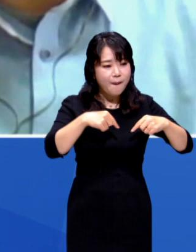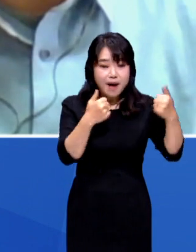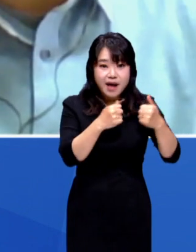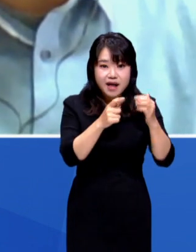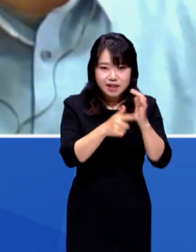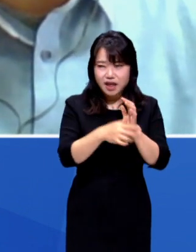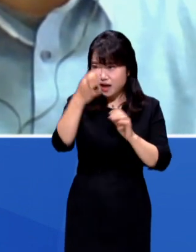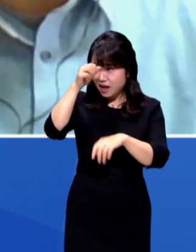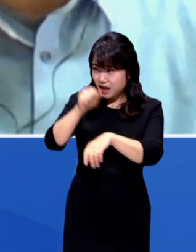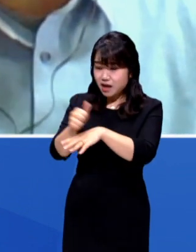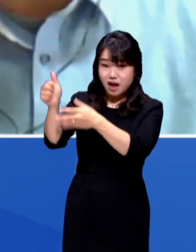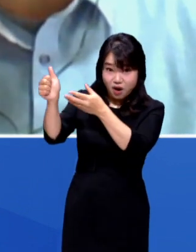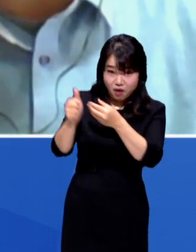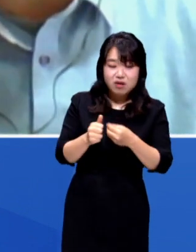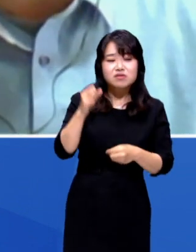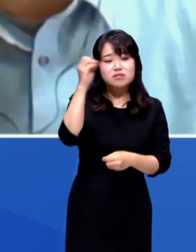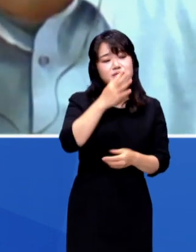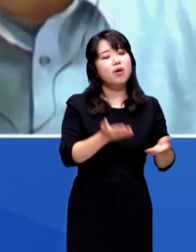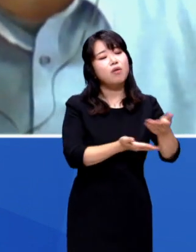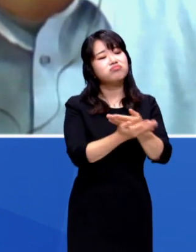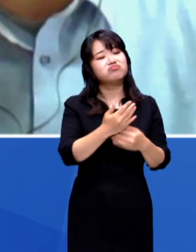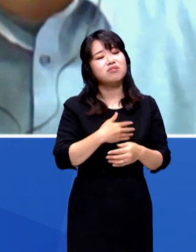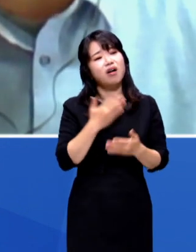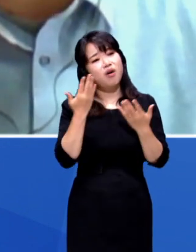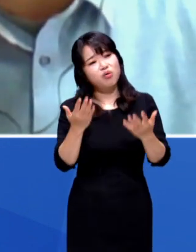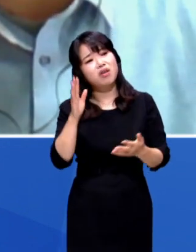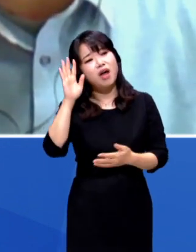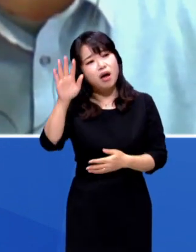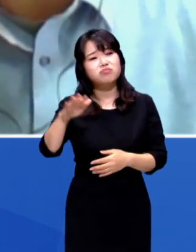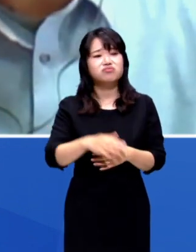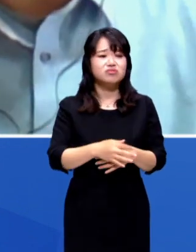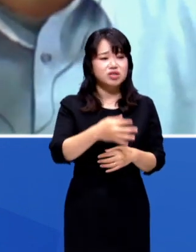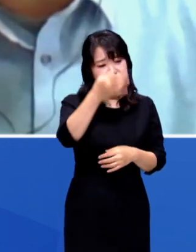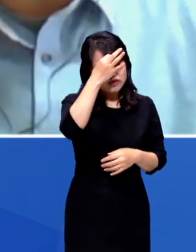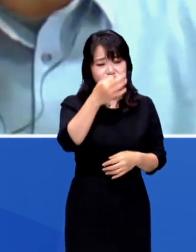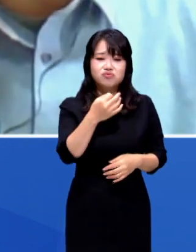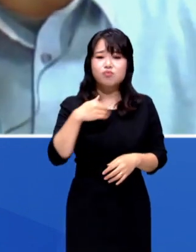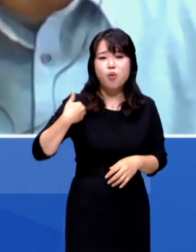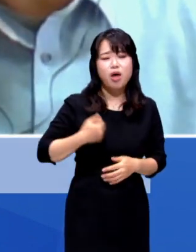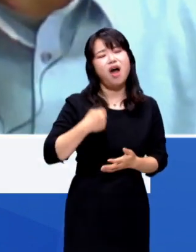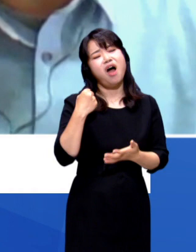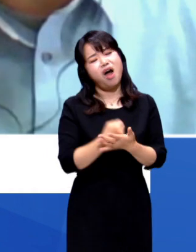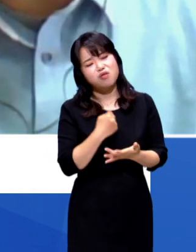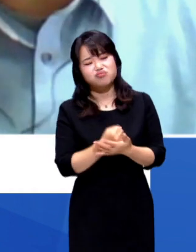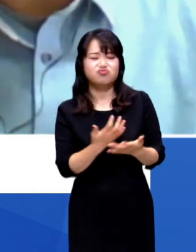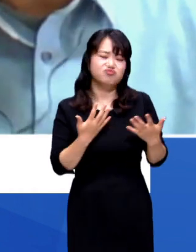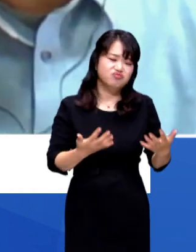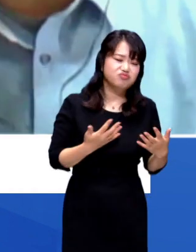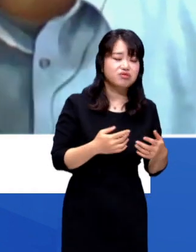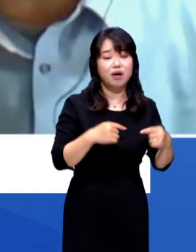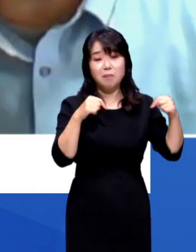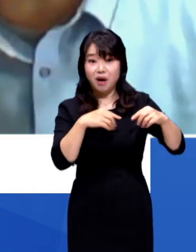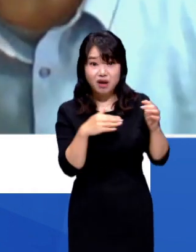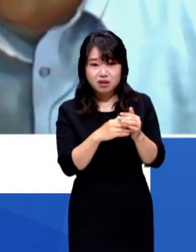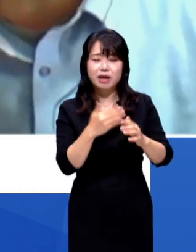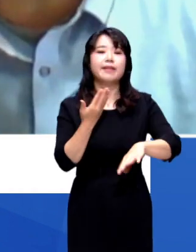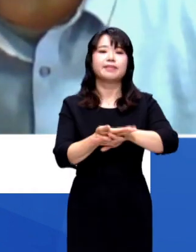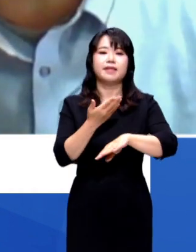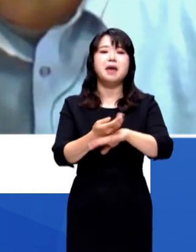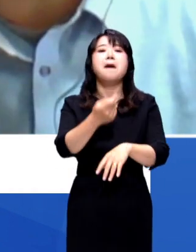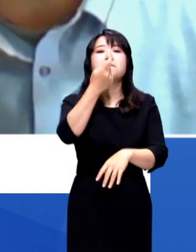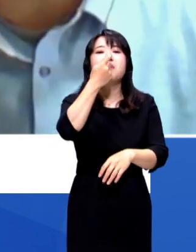우리는 그냥 모여서 그냥 단순히 앞날에 대해서 우리 비전문가들이 한탄하는 수준이 아니라 세미나